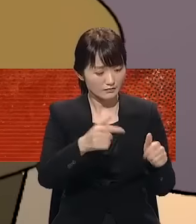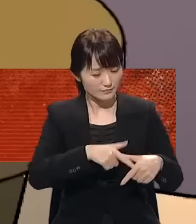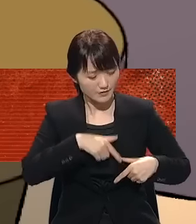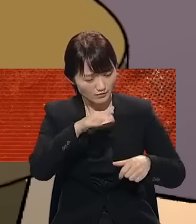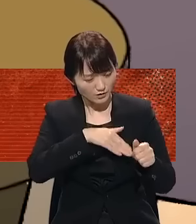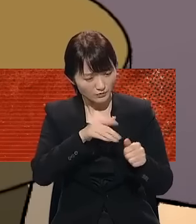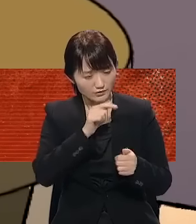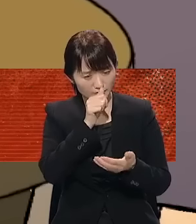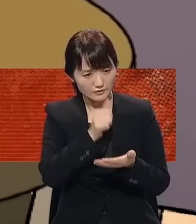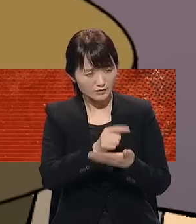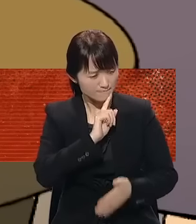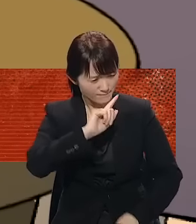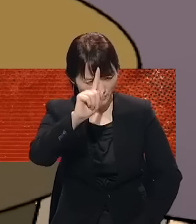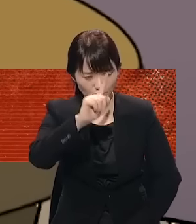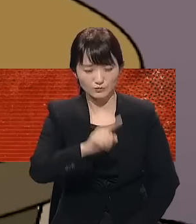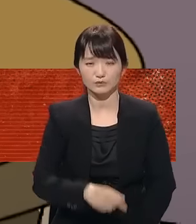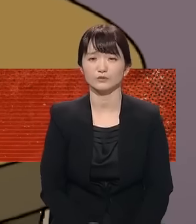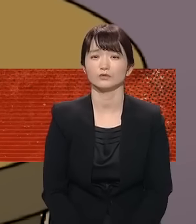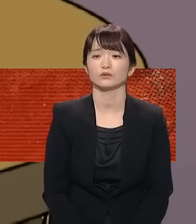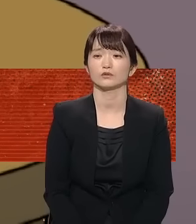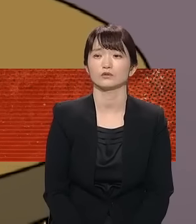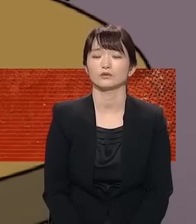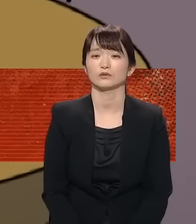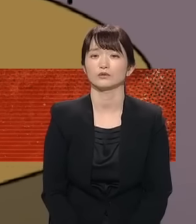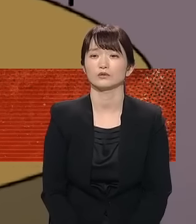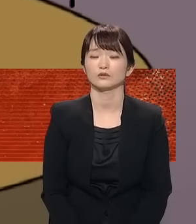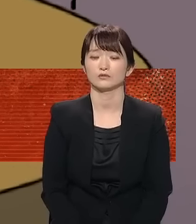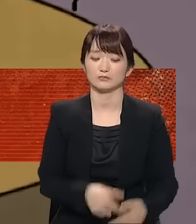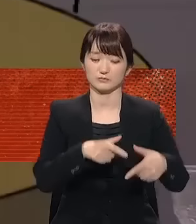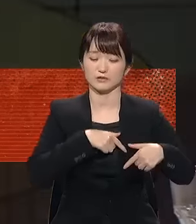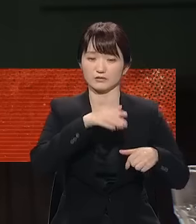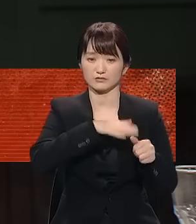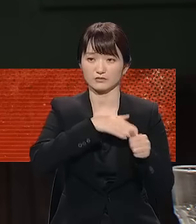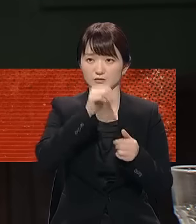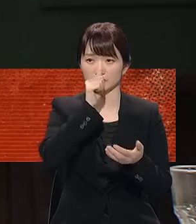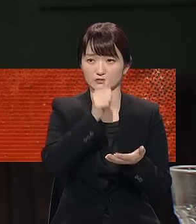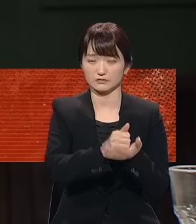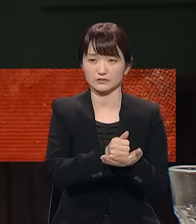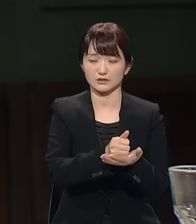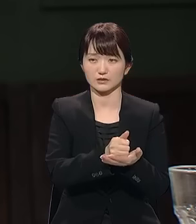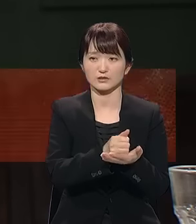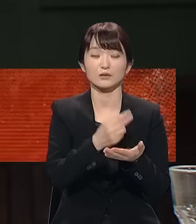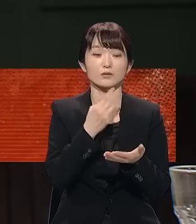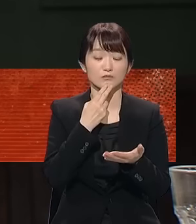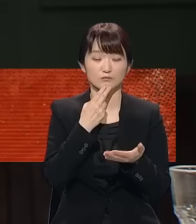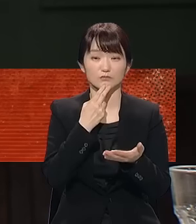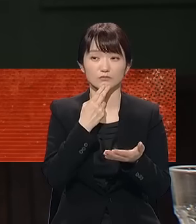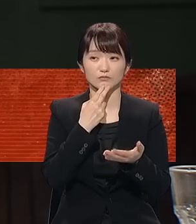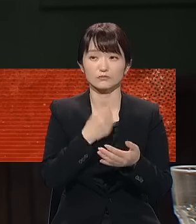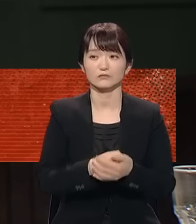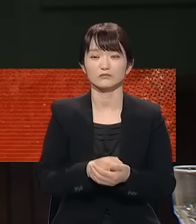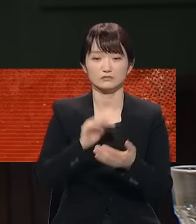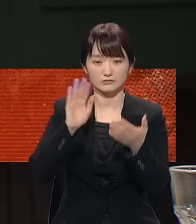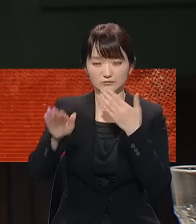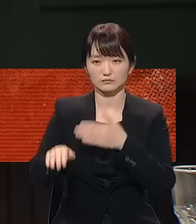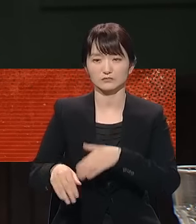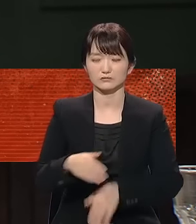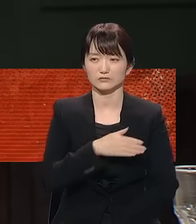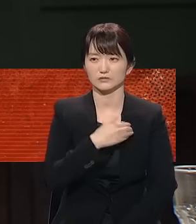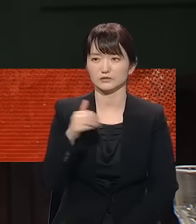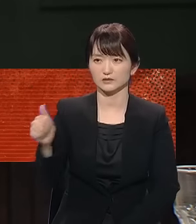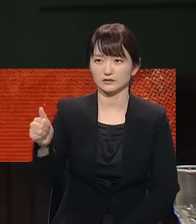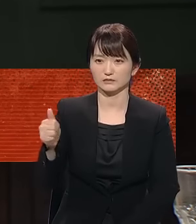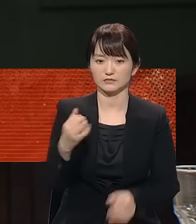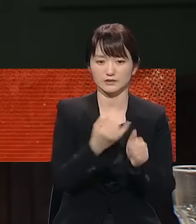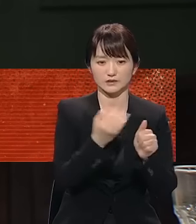훼손으로 고소당하고 쌍 고소를 당했던 겁니다 뭐 다행히도이 명예 외는이 무혐의 결과가 나왔는데 이후에 뭐 상간남이 아내한테 어떤